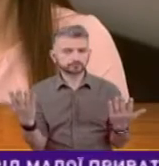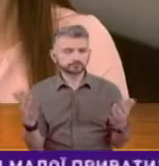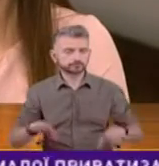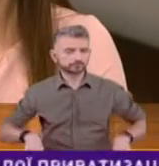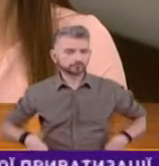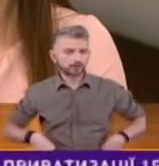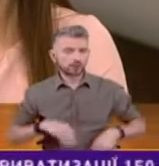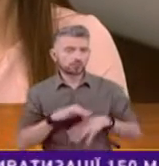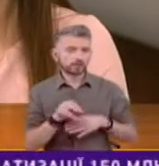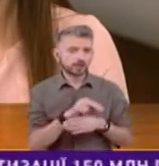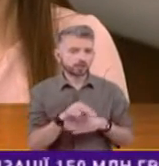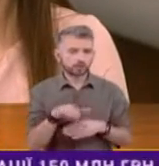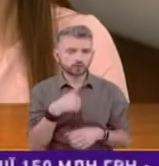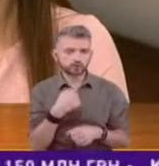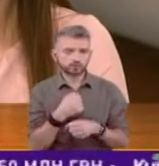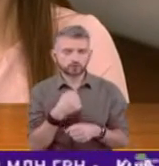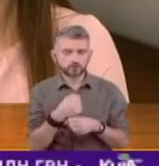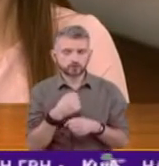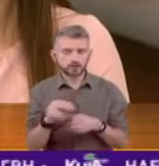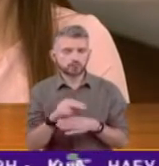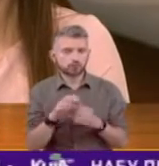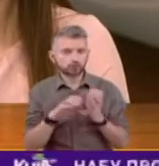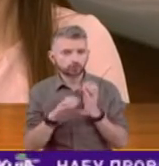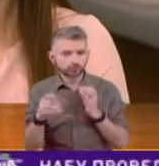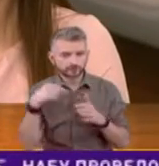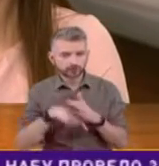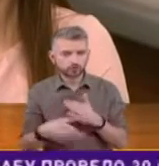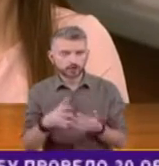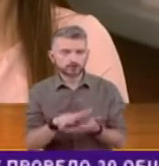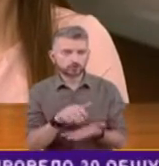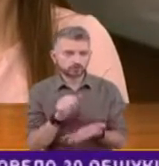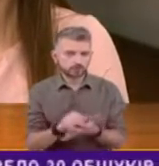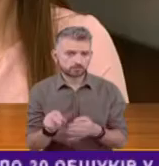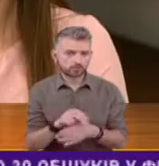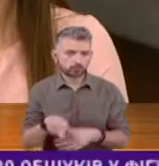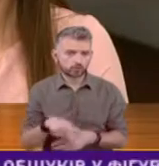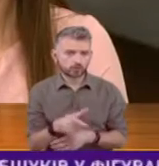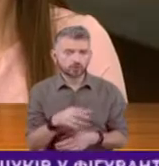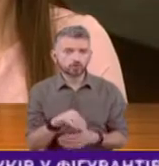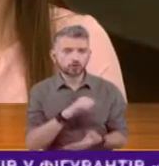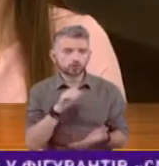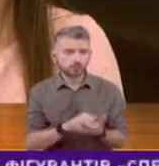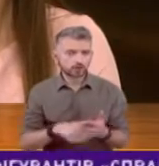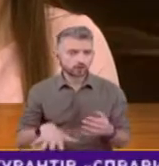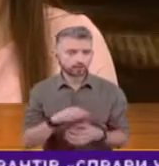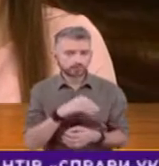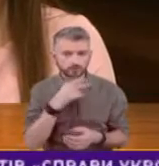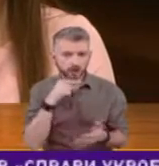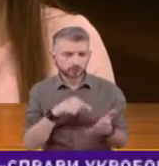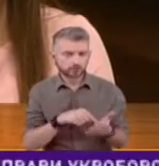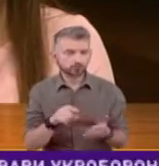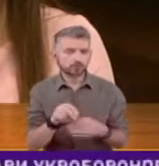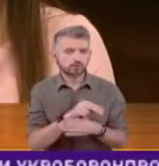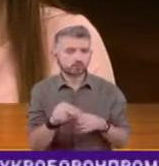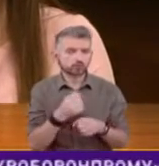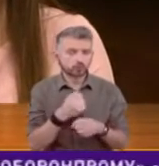ремонт, після того зробили ремонт до труби внизу, яка і зруйнувала ремонт дороги. І по документам всюди вказано, що ремонт зроблений,